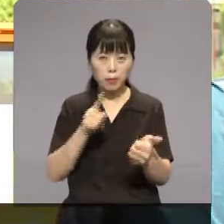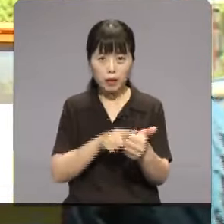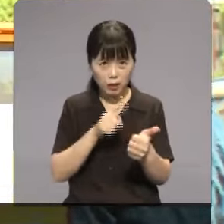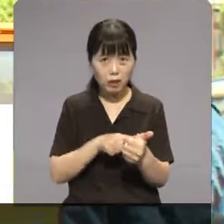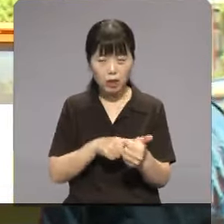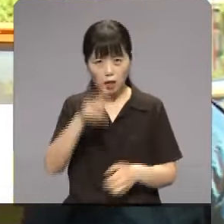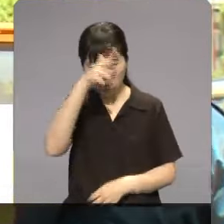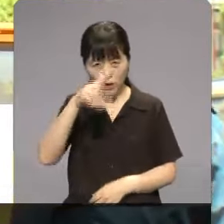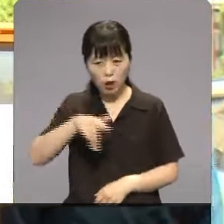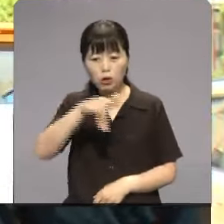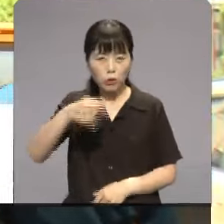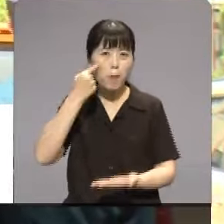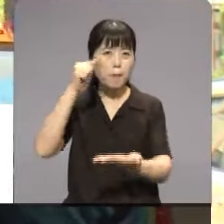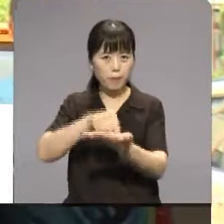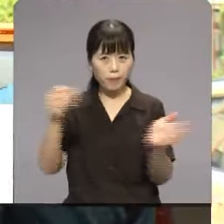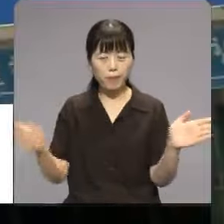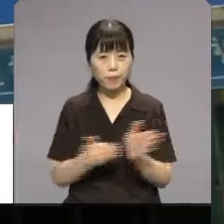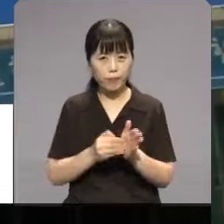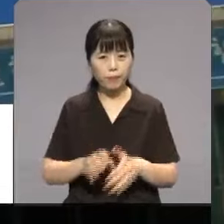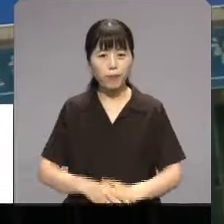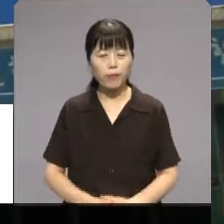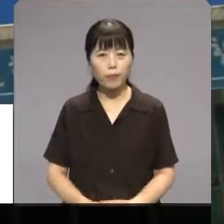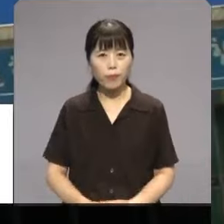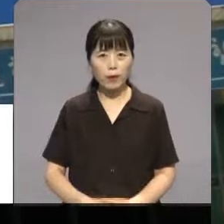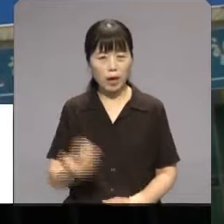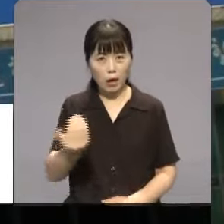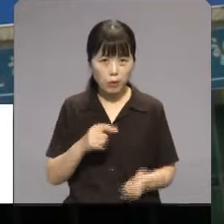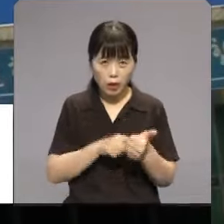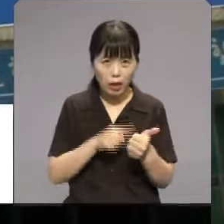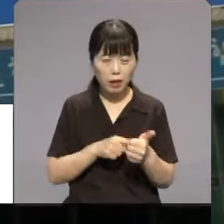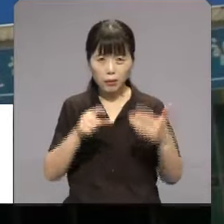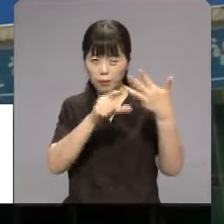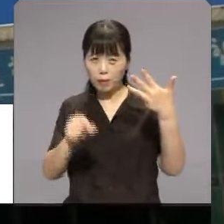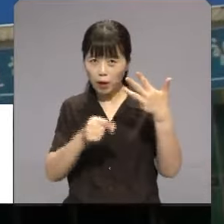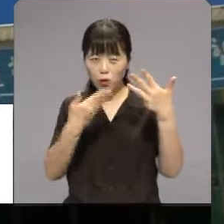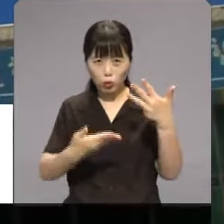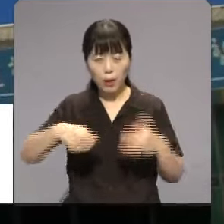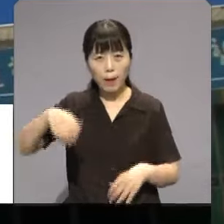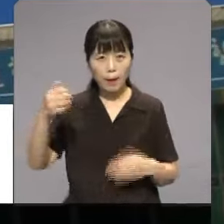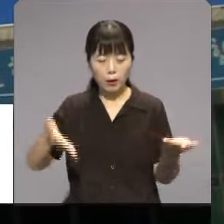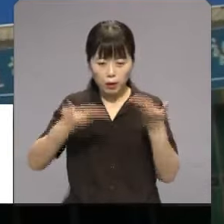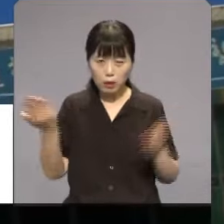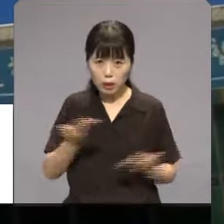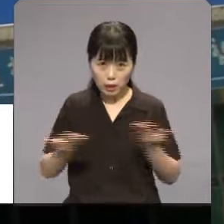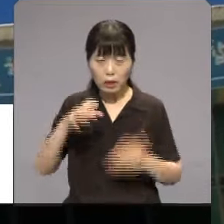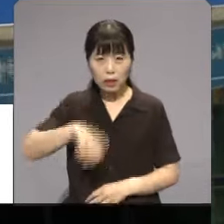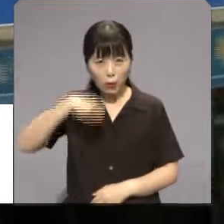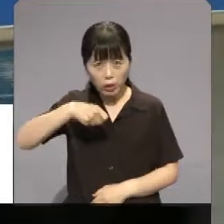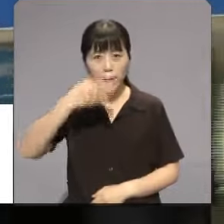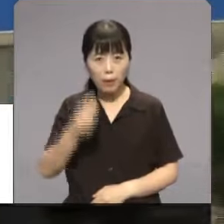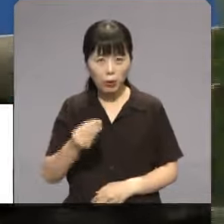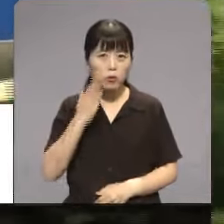씨를 경찰 드론이 발견했습니다. 앞서 A 씨는 지난 9일 직장 회식을 마치고 귀가하던 중